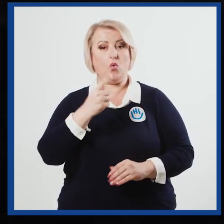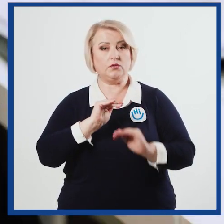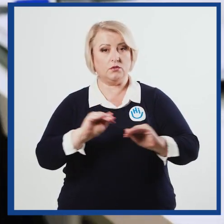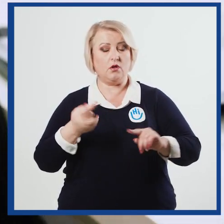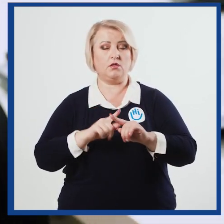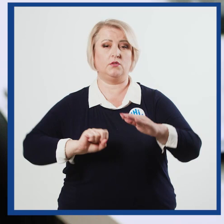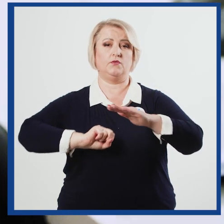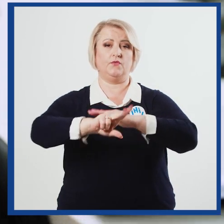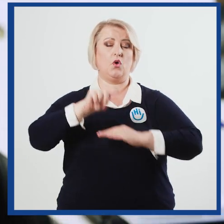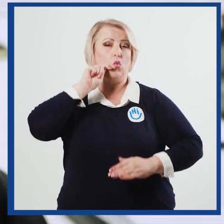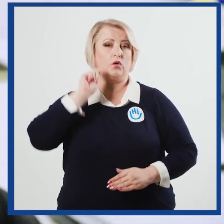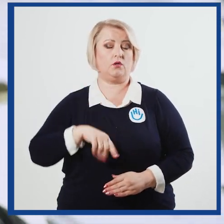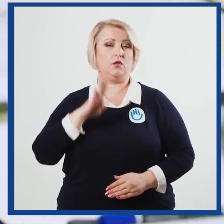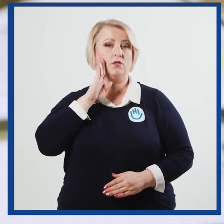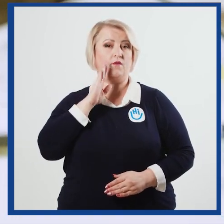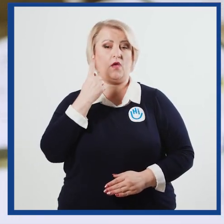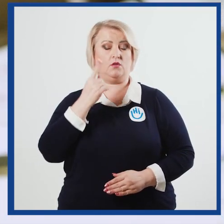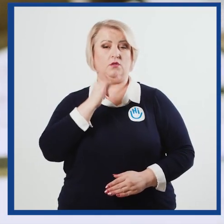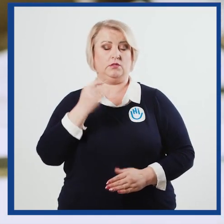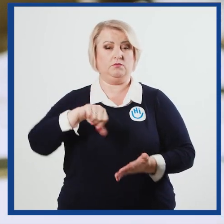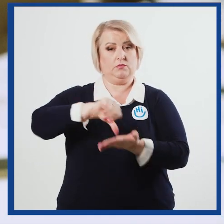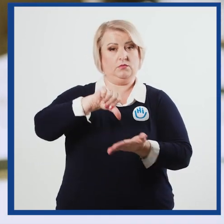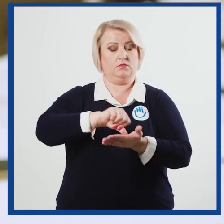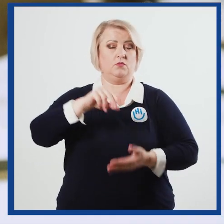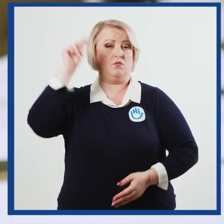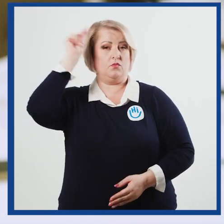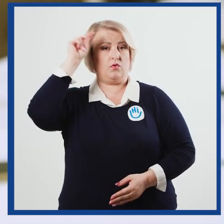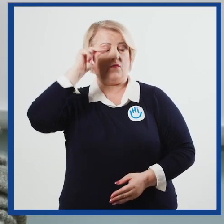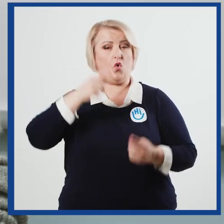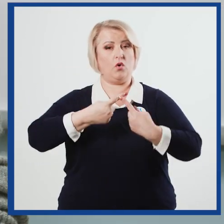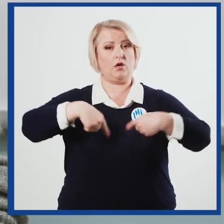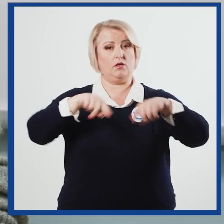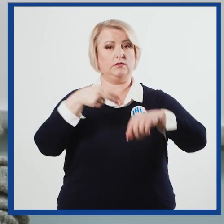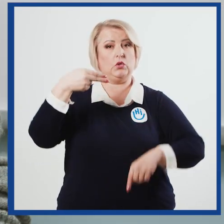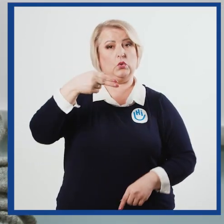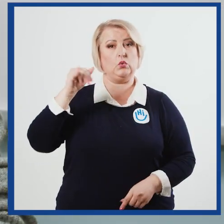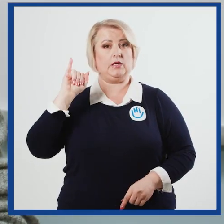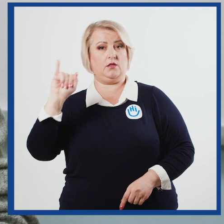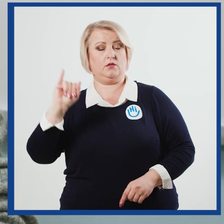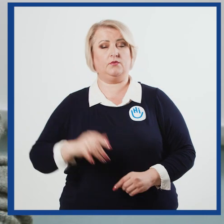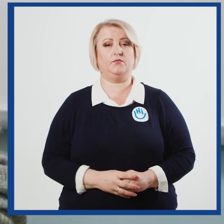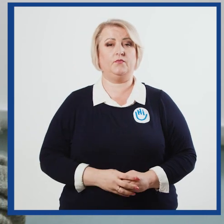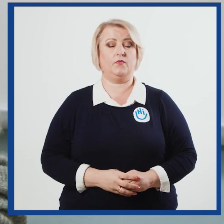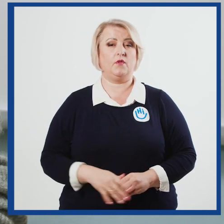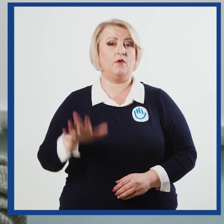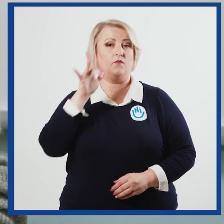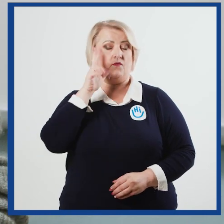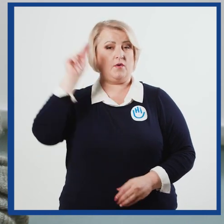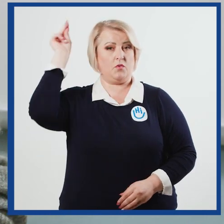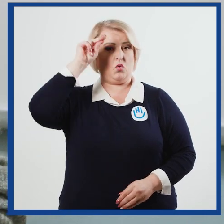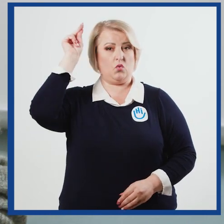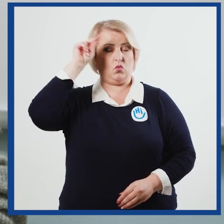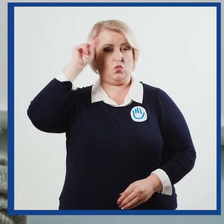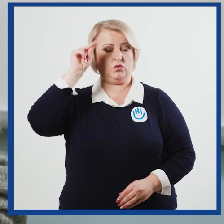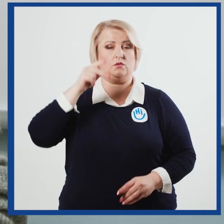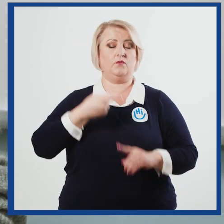the trainings organized by Humanity and Inclusion. În cadrul cursurilor organizate de AGI a fost foarte multă informație interesantă și